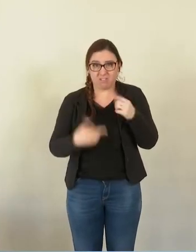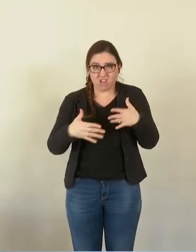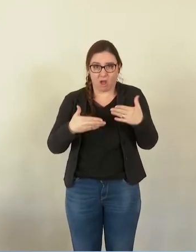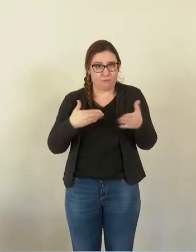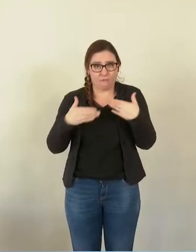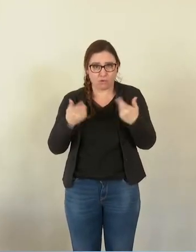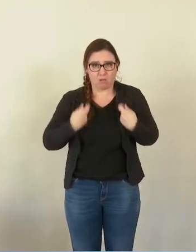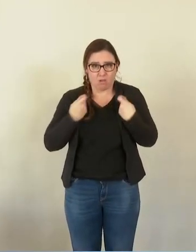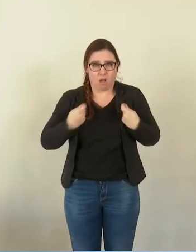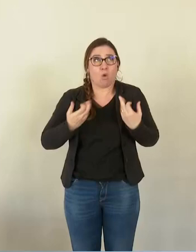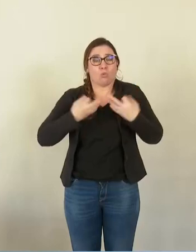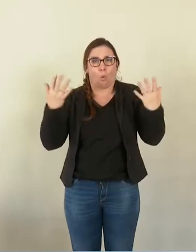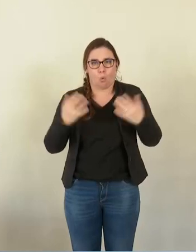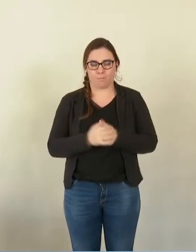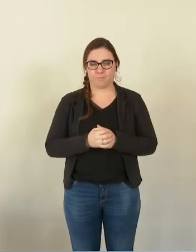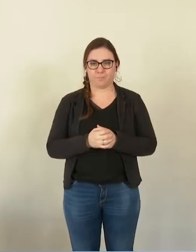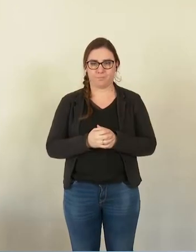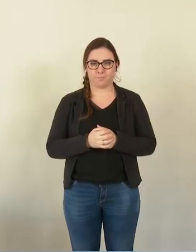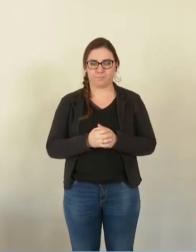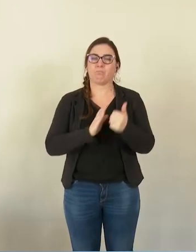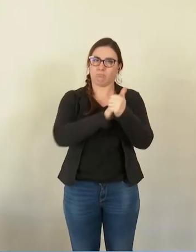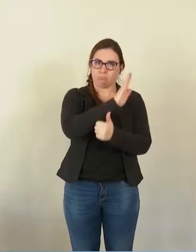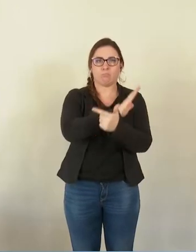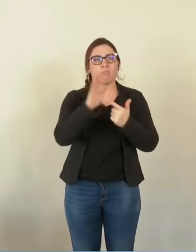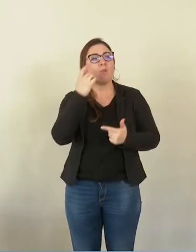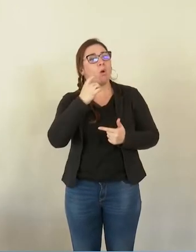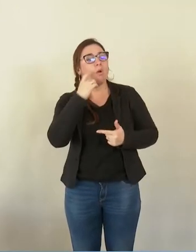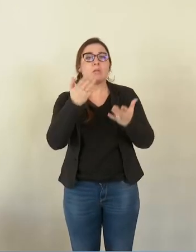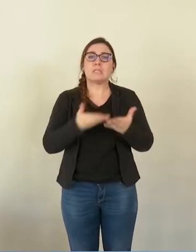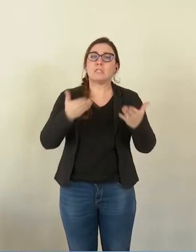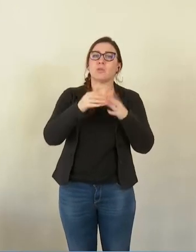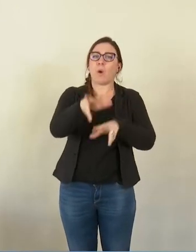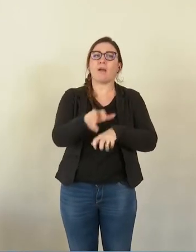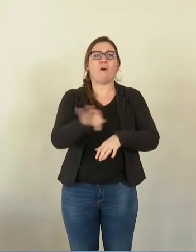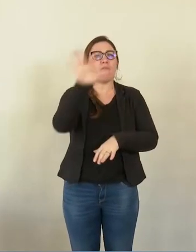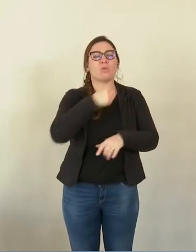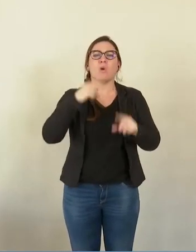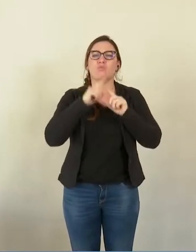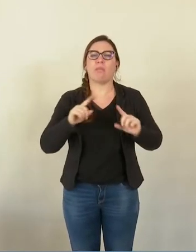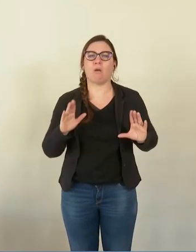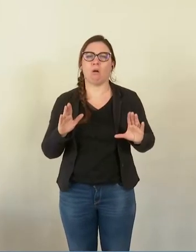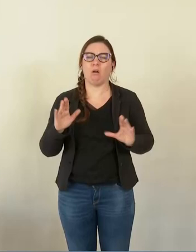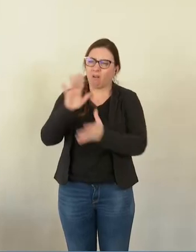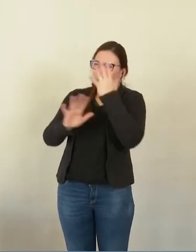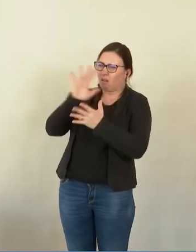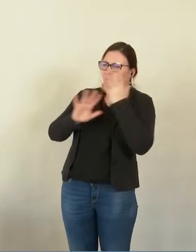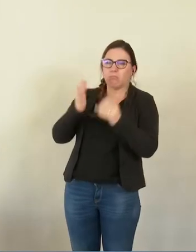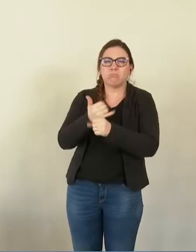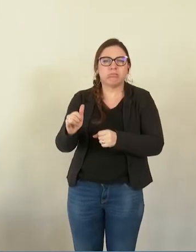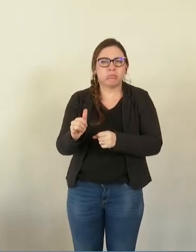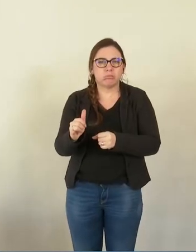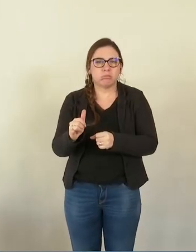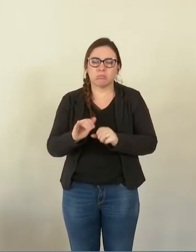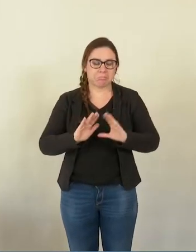ça c'était mon premier point alors je ne partage pas le constat sur la situation de l'agriculture en France ce que vous dites est faux euh